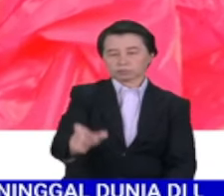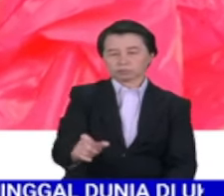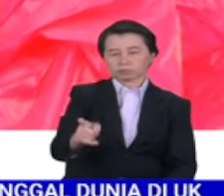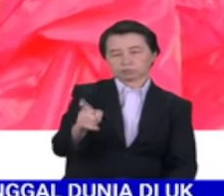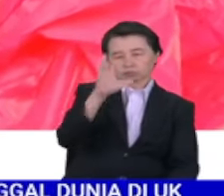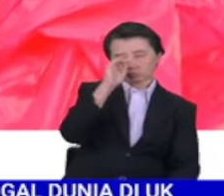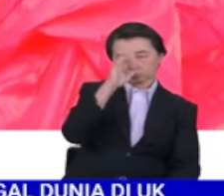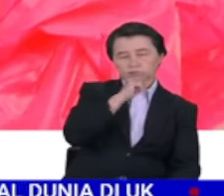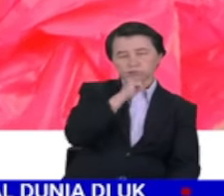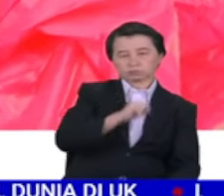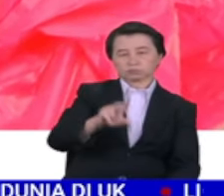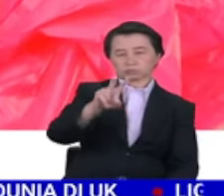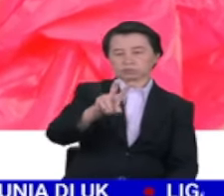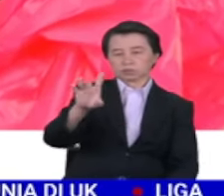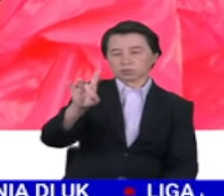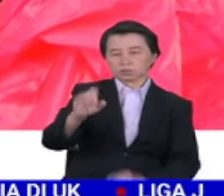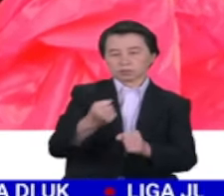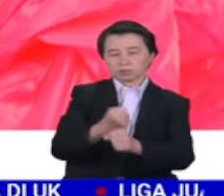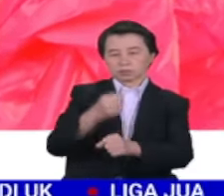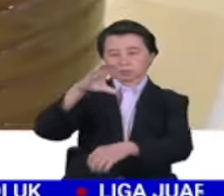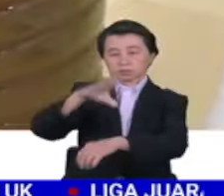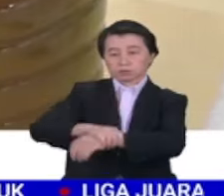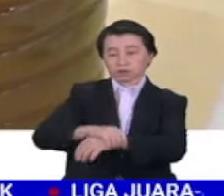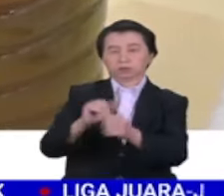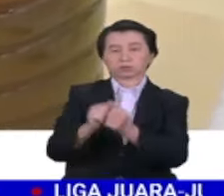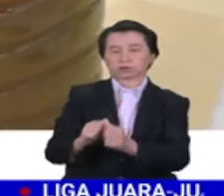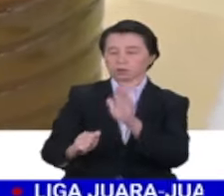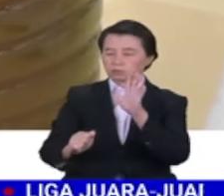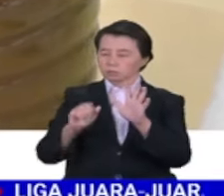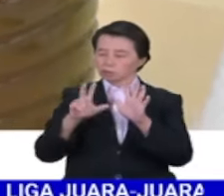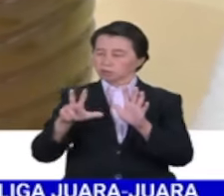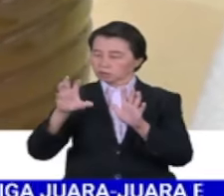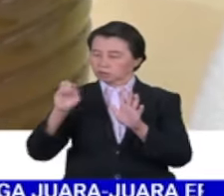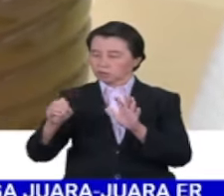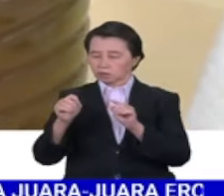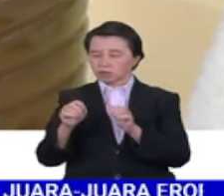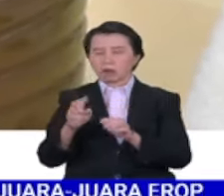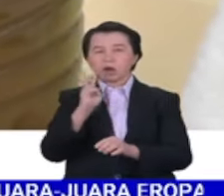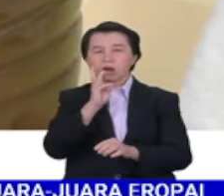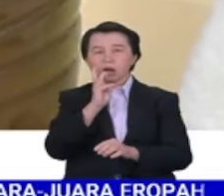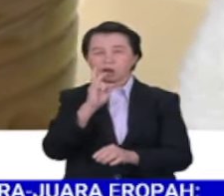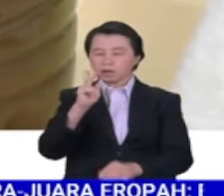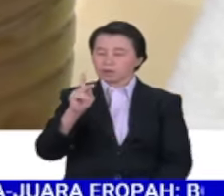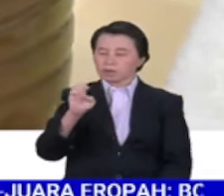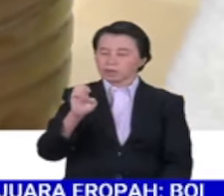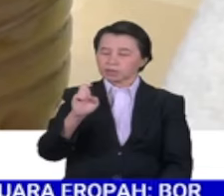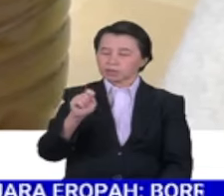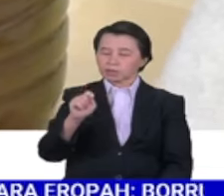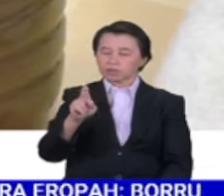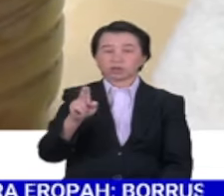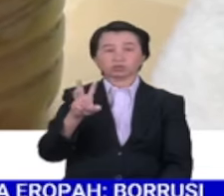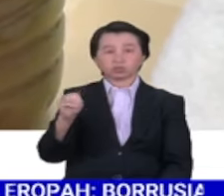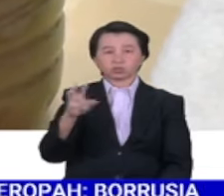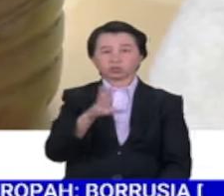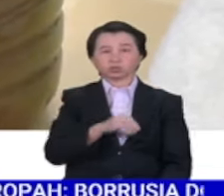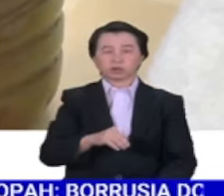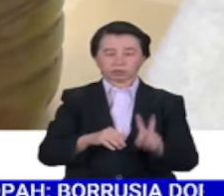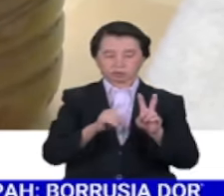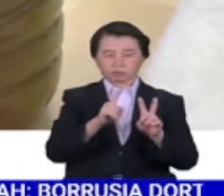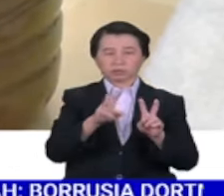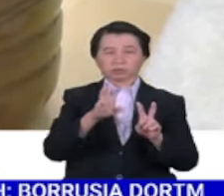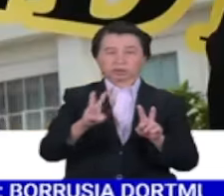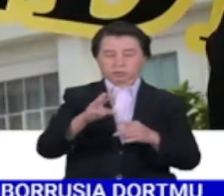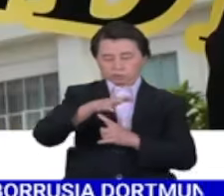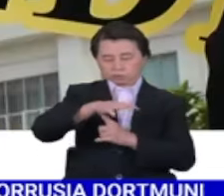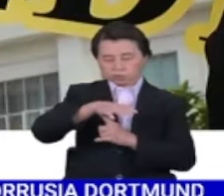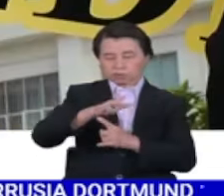berumur 28 tahun di tahun bersama 530 mm air ketutum dan 216 gram